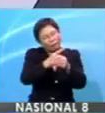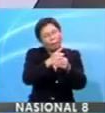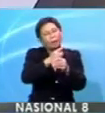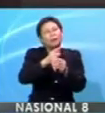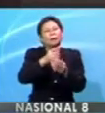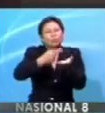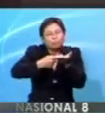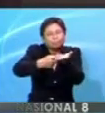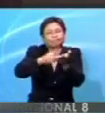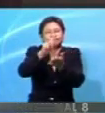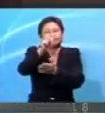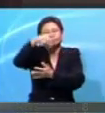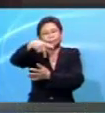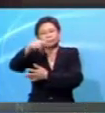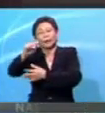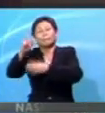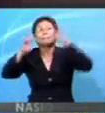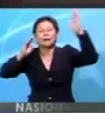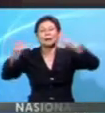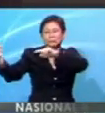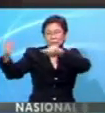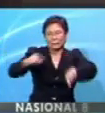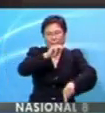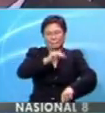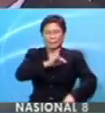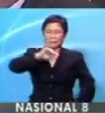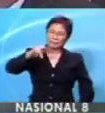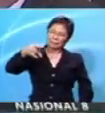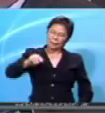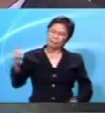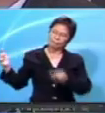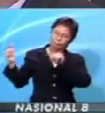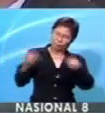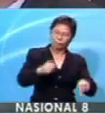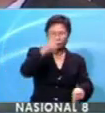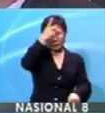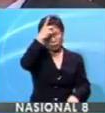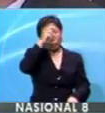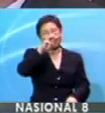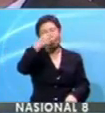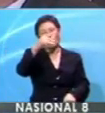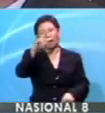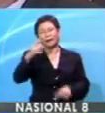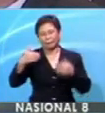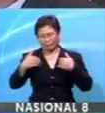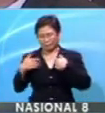rundingan tppa Malaysia turut hadir menteri di jabatan Perdana Menteri Datuk Seri Abdul Wahid